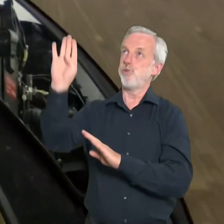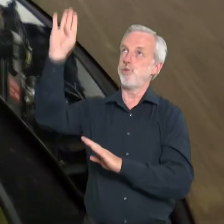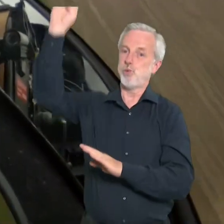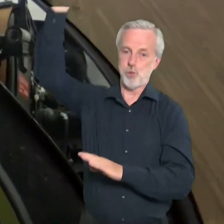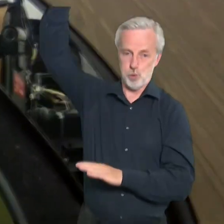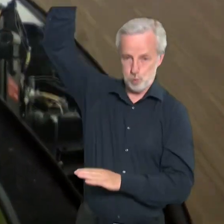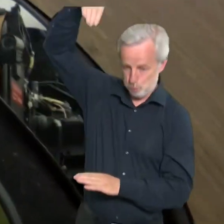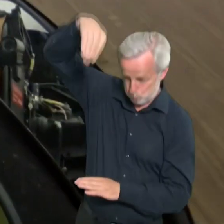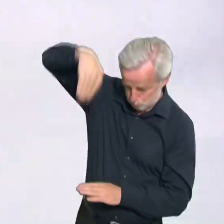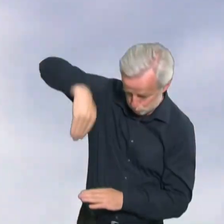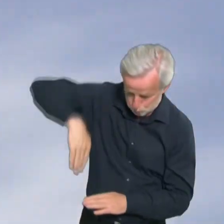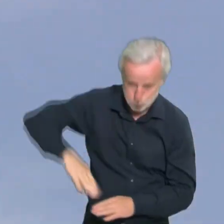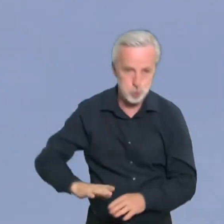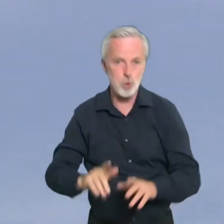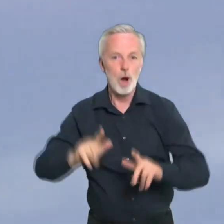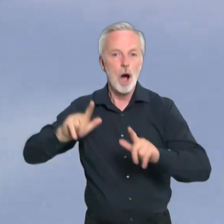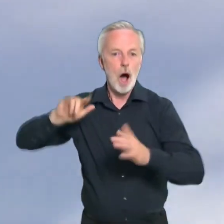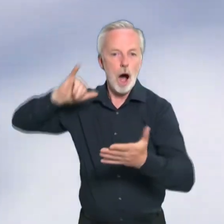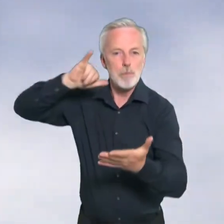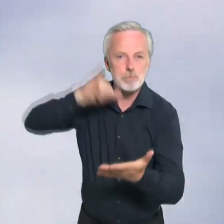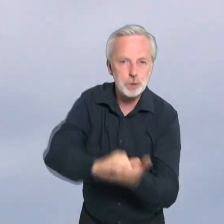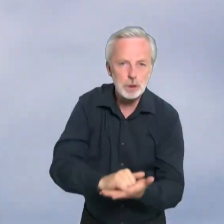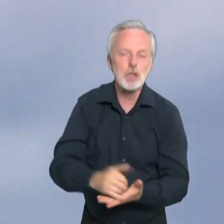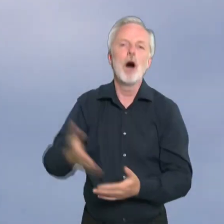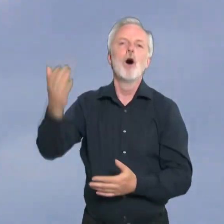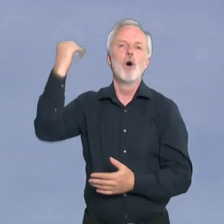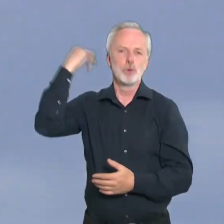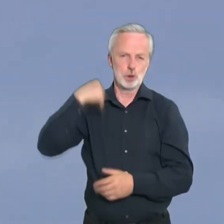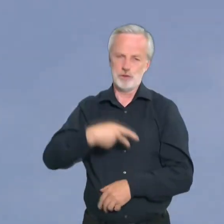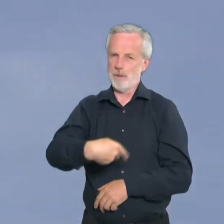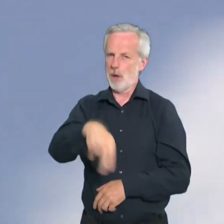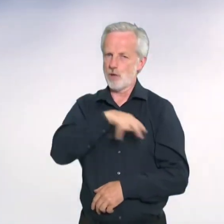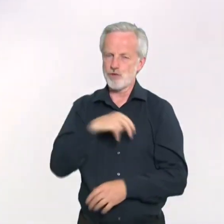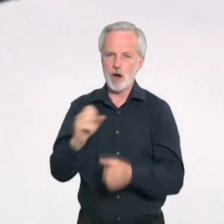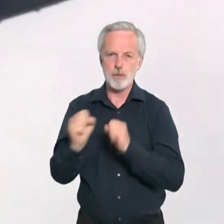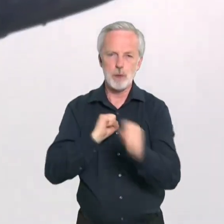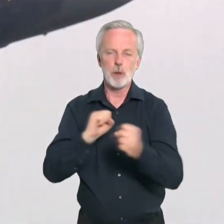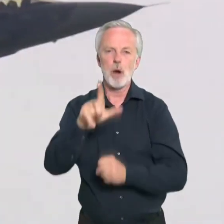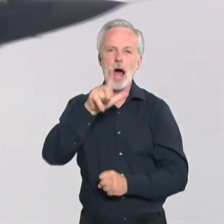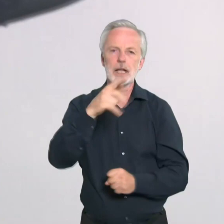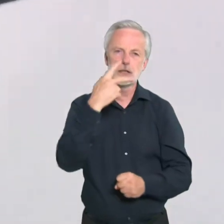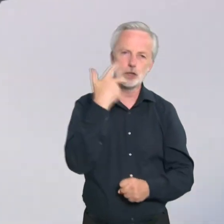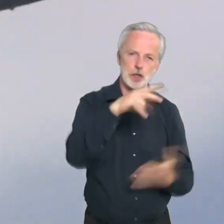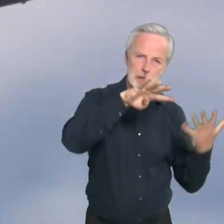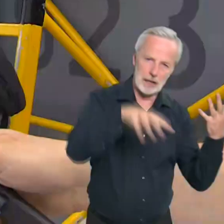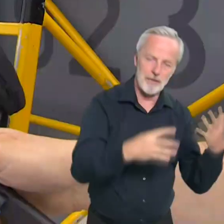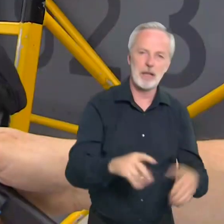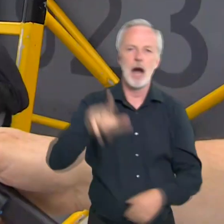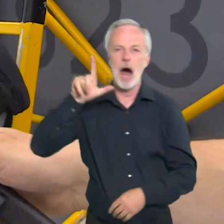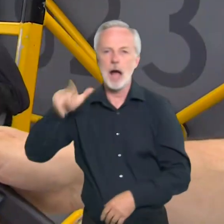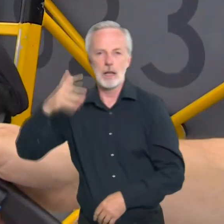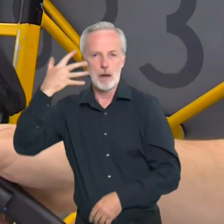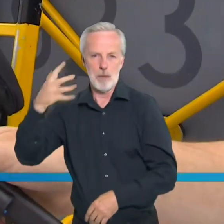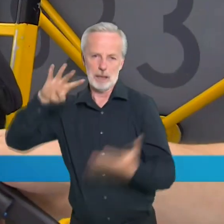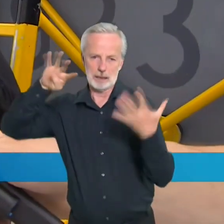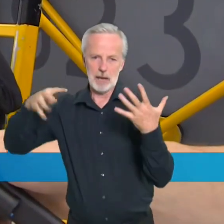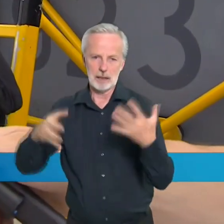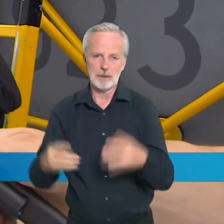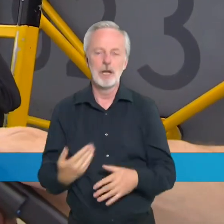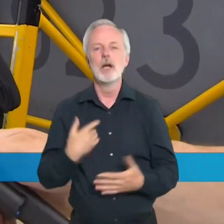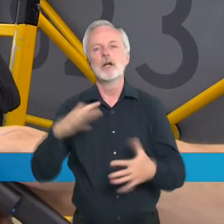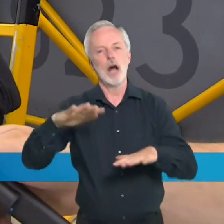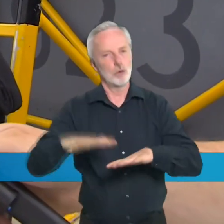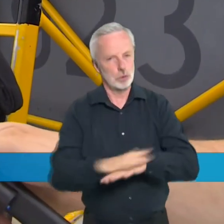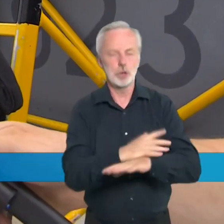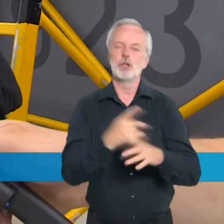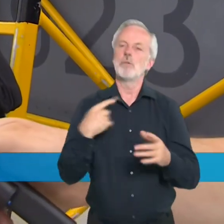zvratu. Display pilotem byl už na strojích L39 a L159. Cítím to vlastně jako ambici ukázat všem